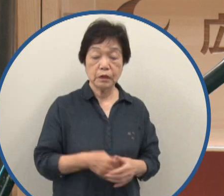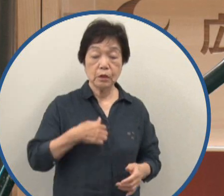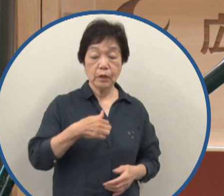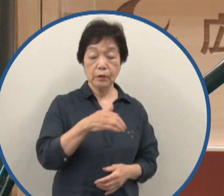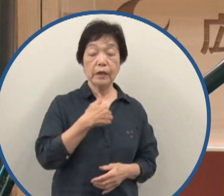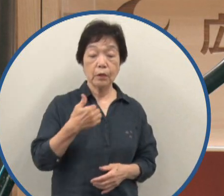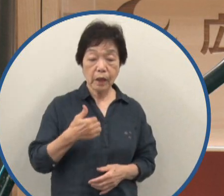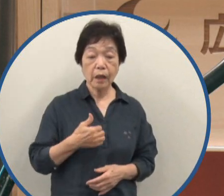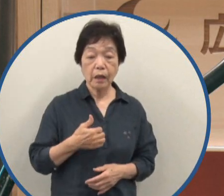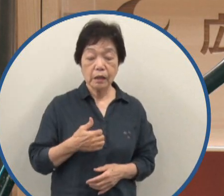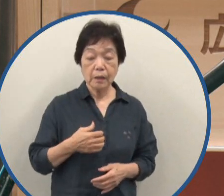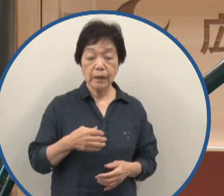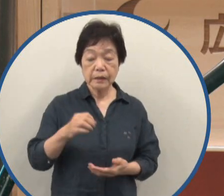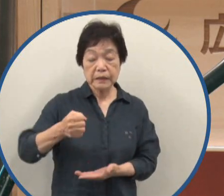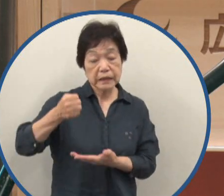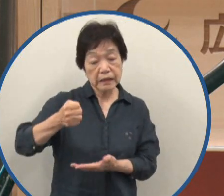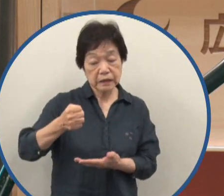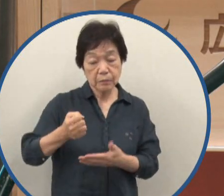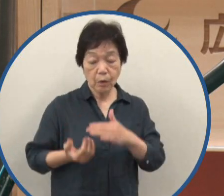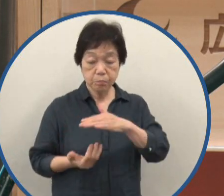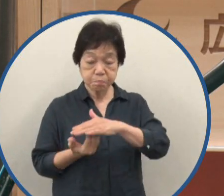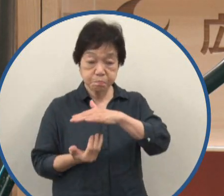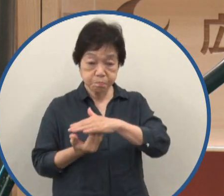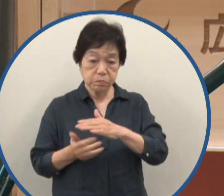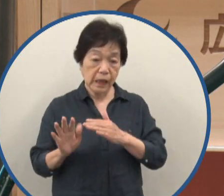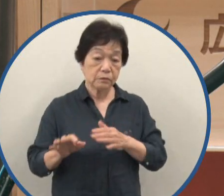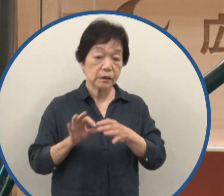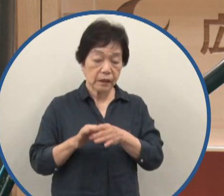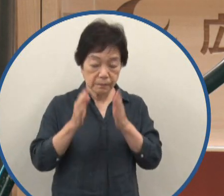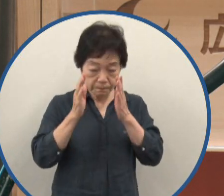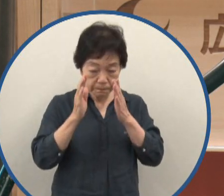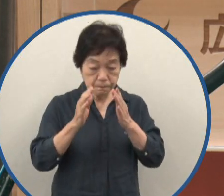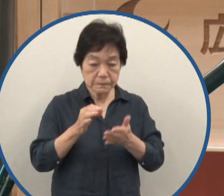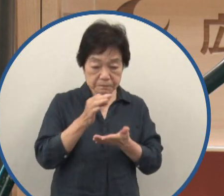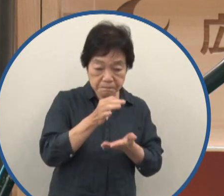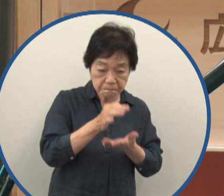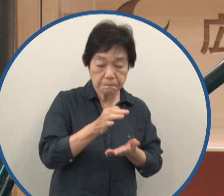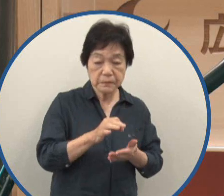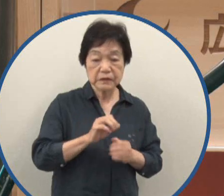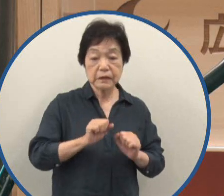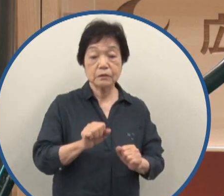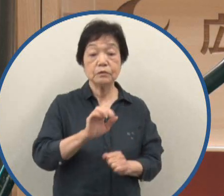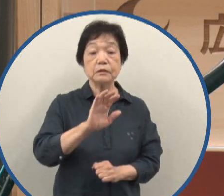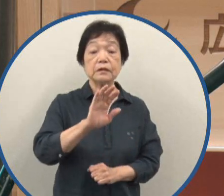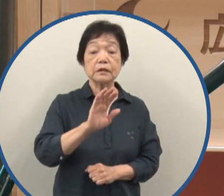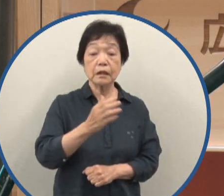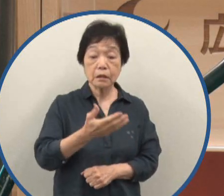我々はただ限られた財政状況の中で、まあ、精一杯のことをやっているわけですけども、